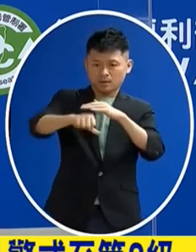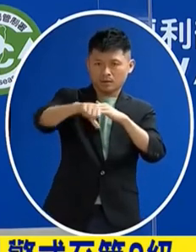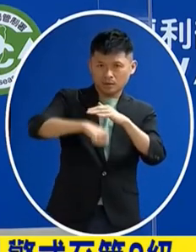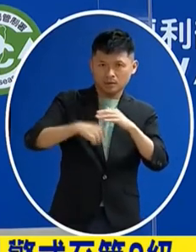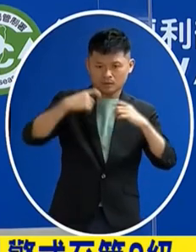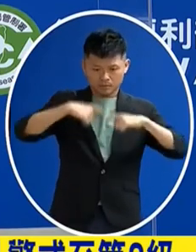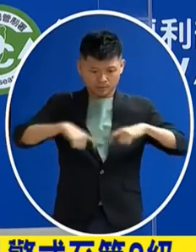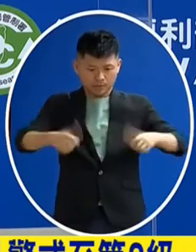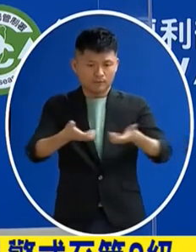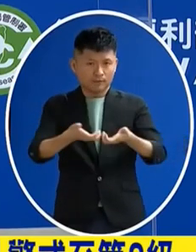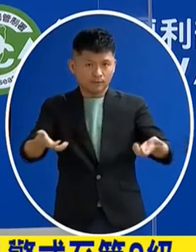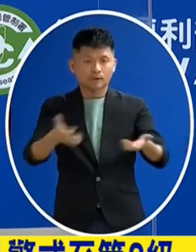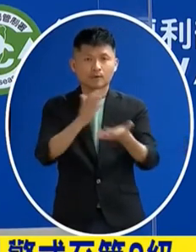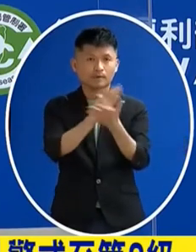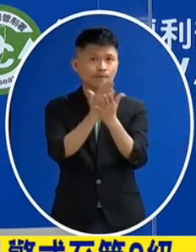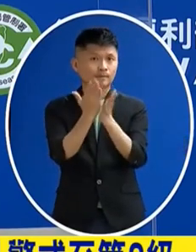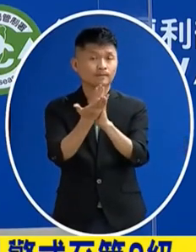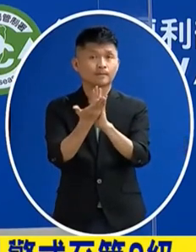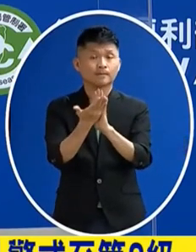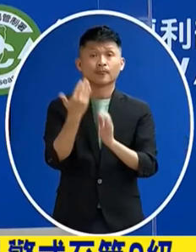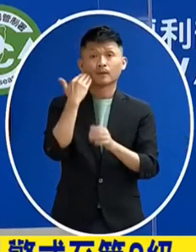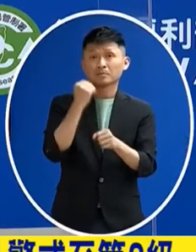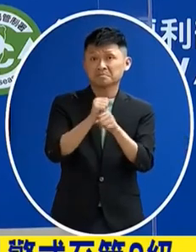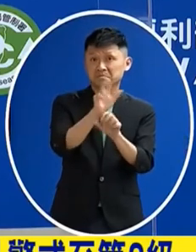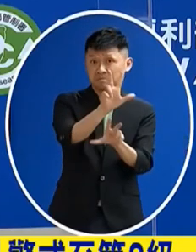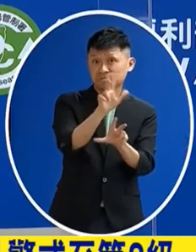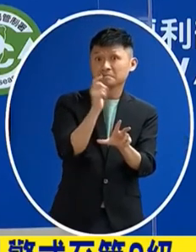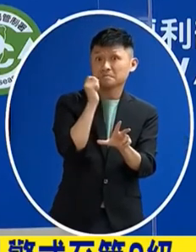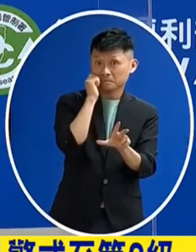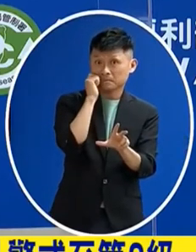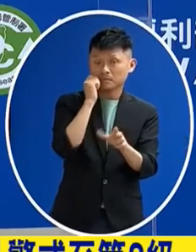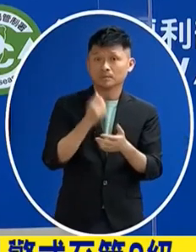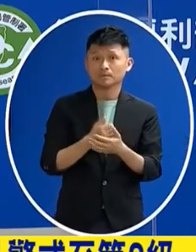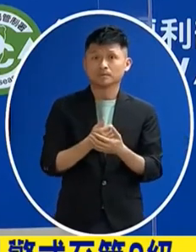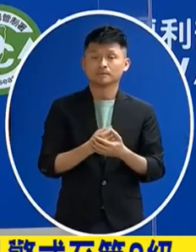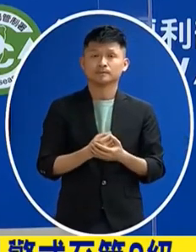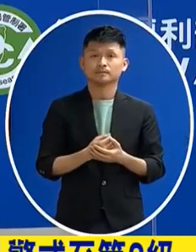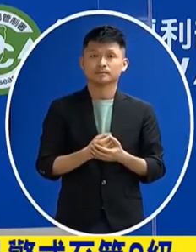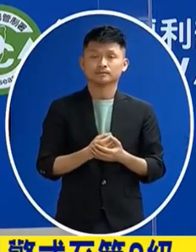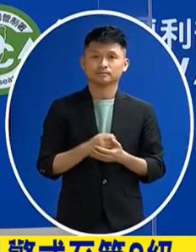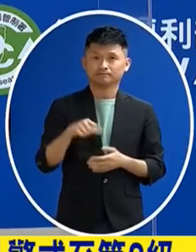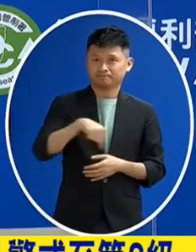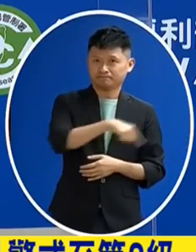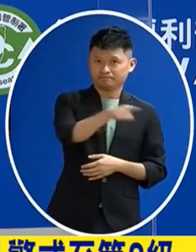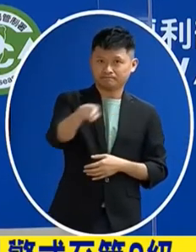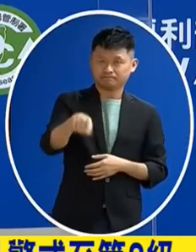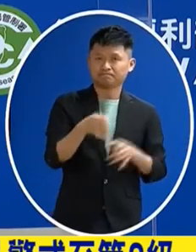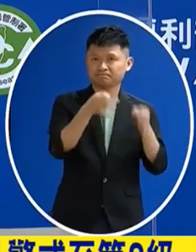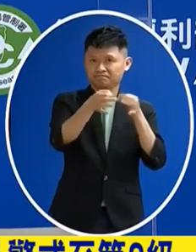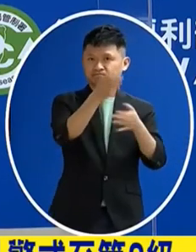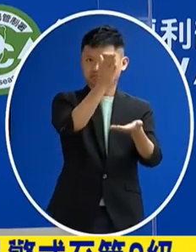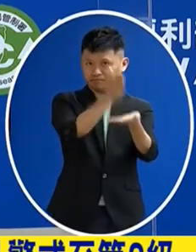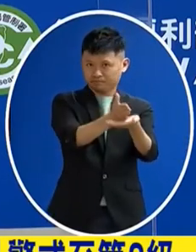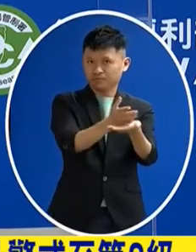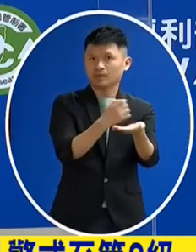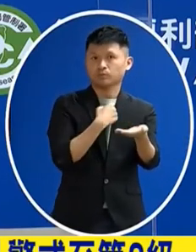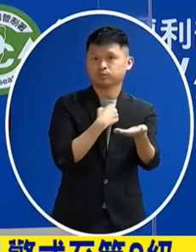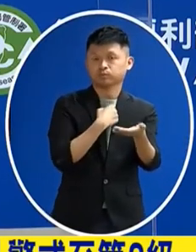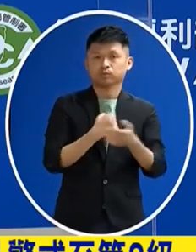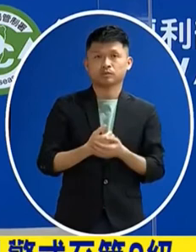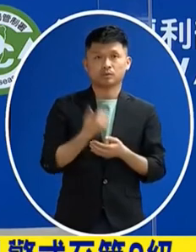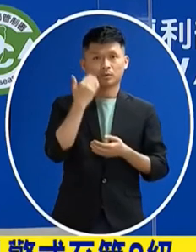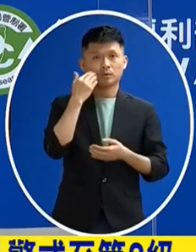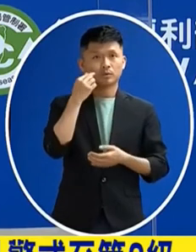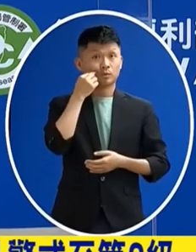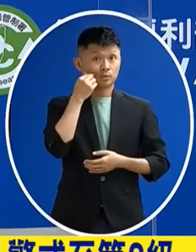措施。那如果无法落实前述的措施的场所，应该要暂停营业。那必